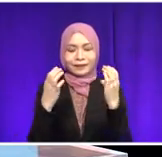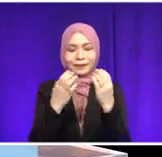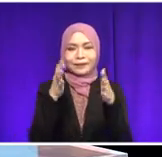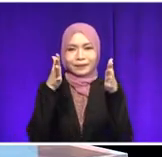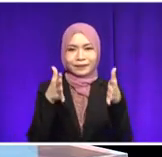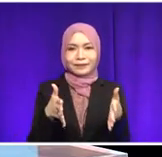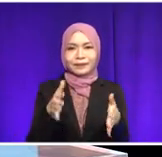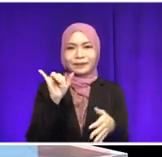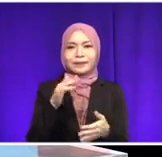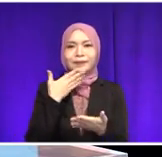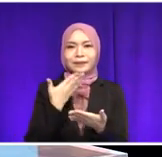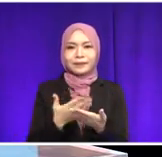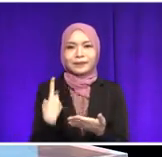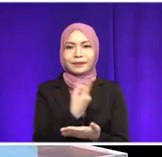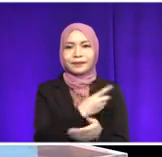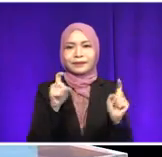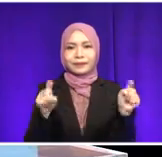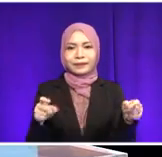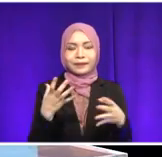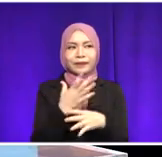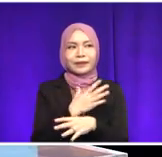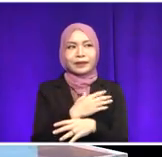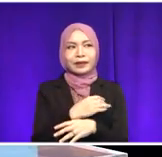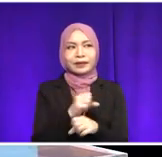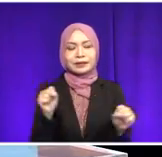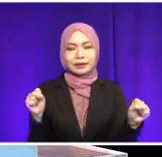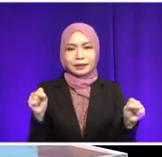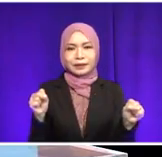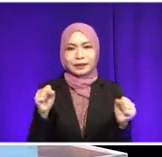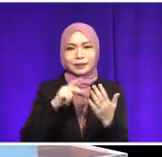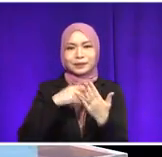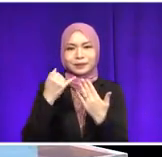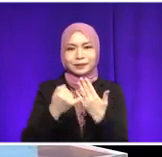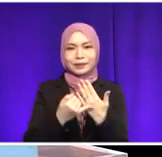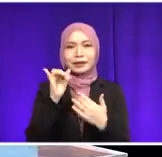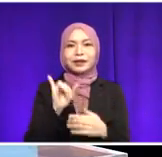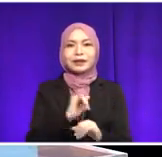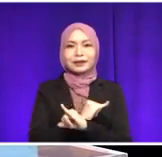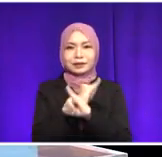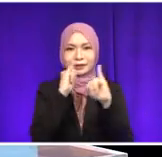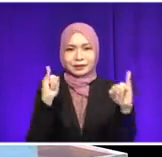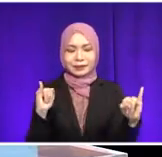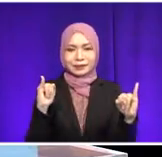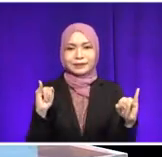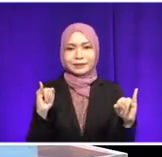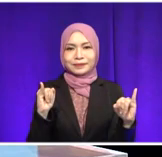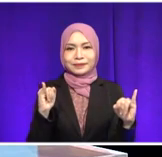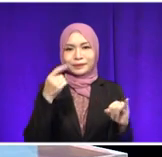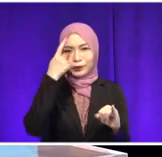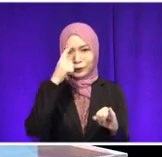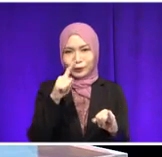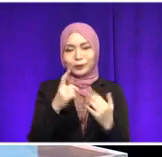menyediakan Project brief yang jelas dan tepat juga sangat penting untuk memastikan pelajaran proses